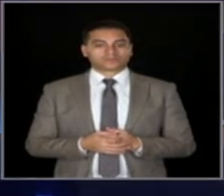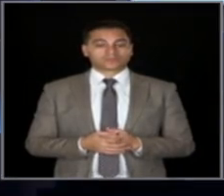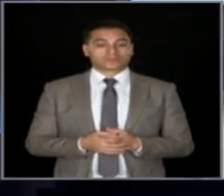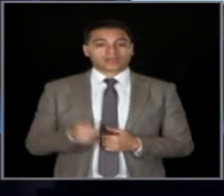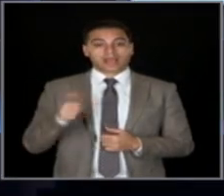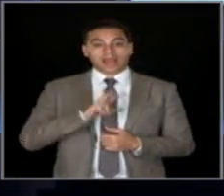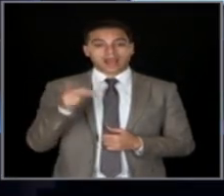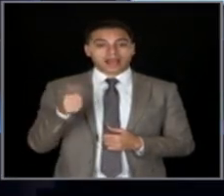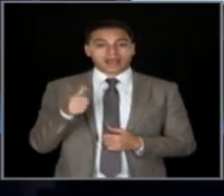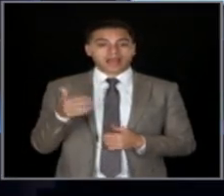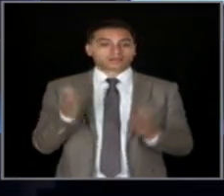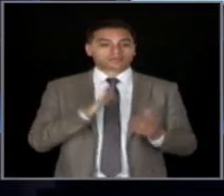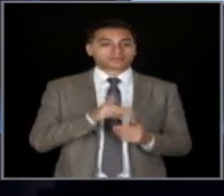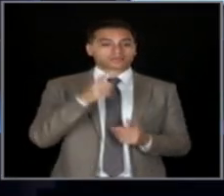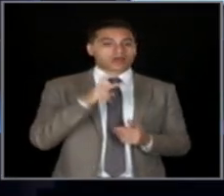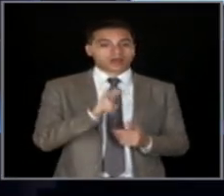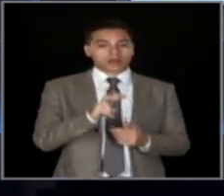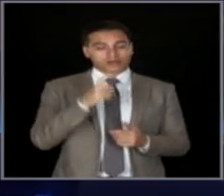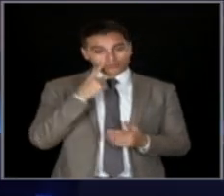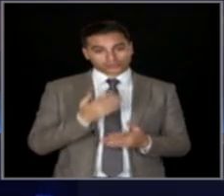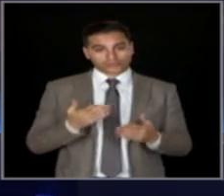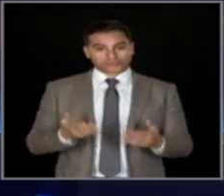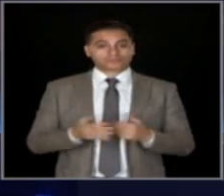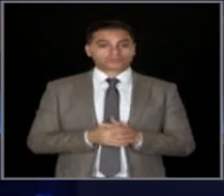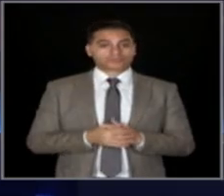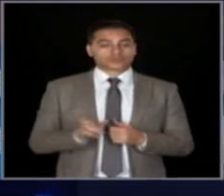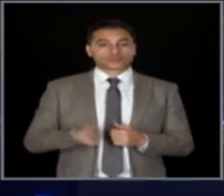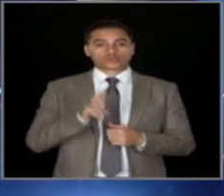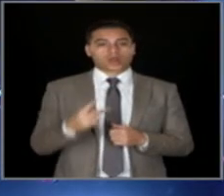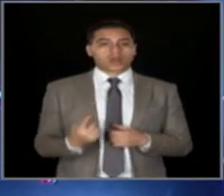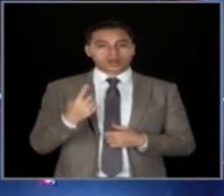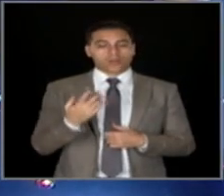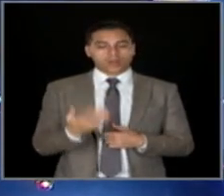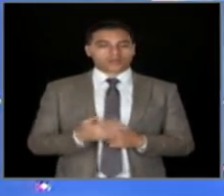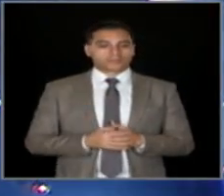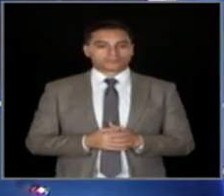الاء وساره، ساره والاء. السؤال الاول،